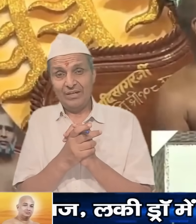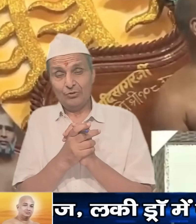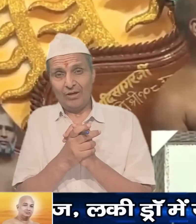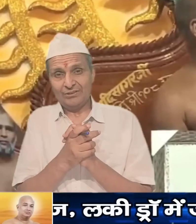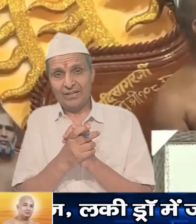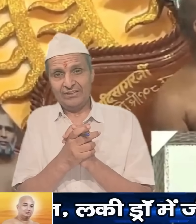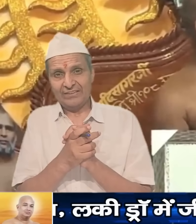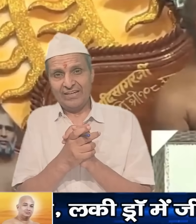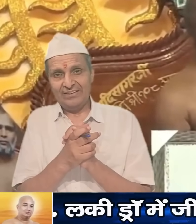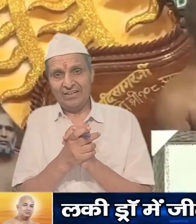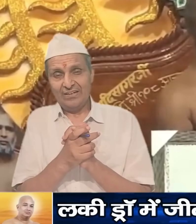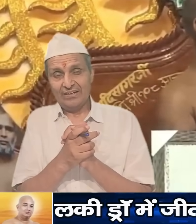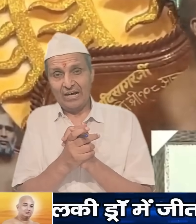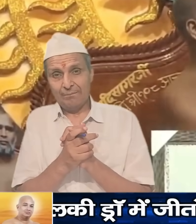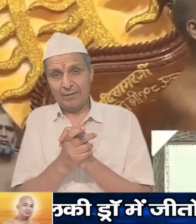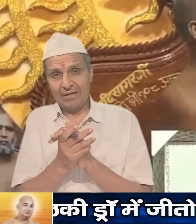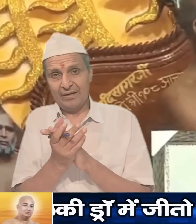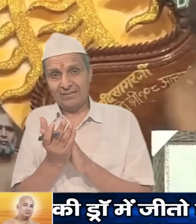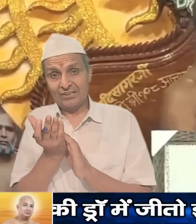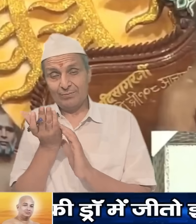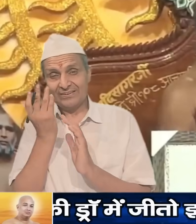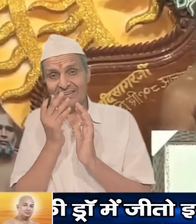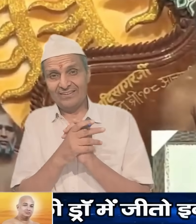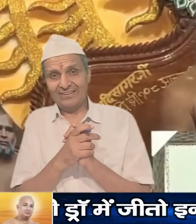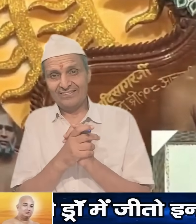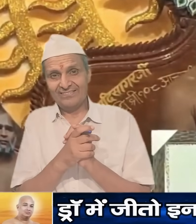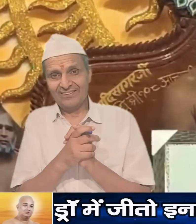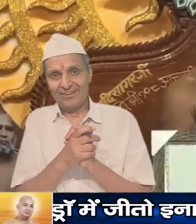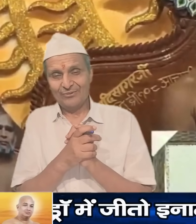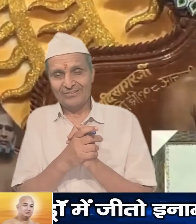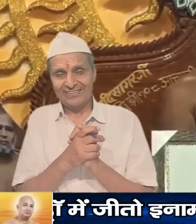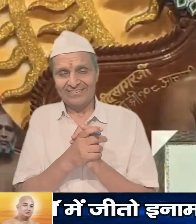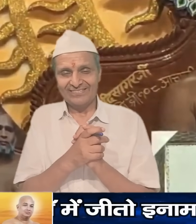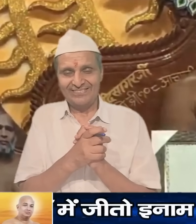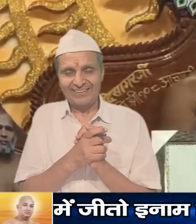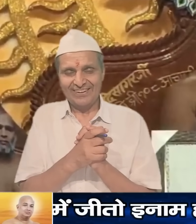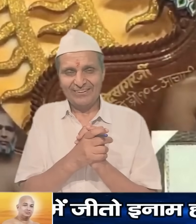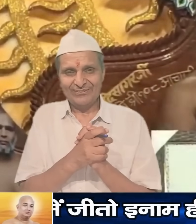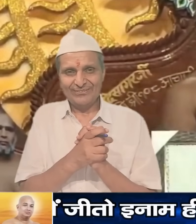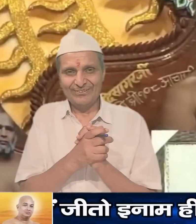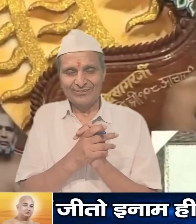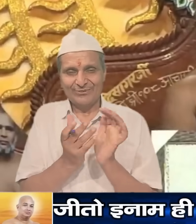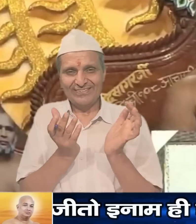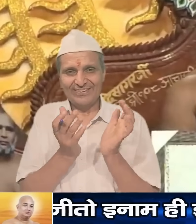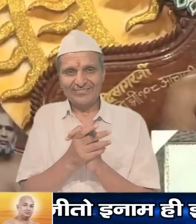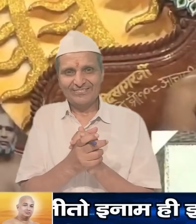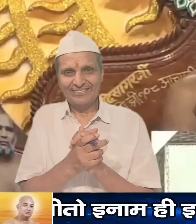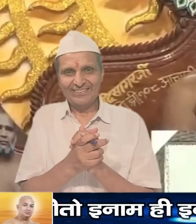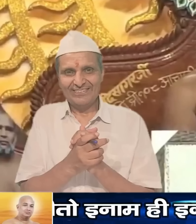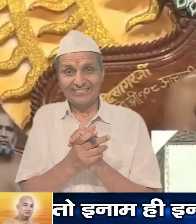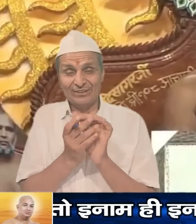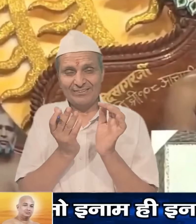भी थे। तो आचार्य श्री दस कह ही दिया कि आपके बारे में कहा जाए 10 भाषाएं जानते हैं। तो आचार्य श्री जानता नहीं हूँ, सुना देता